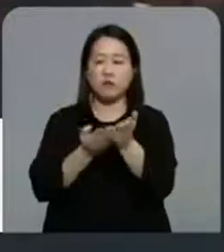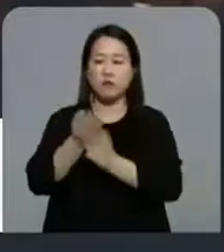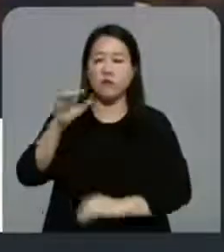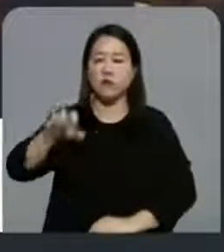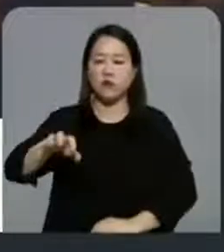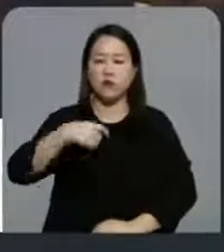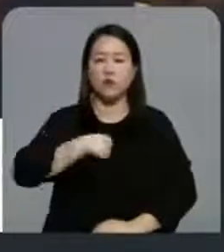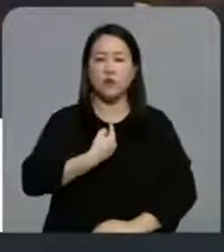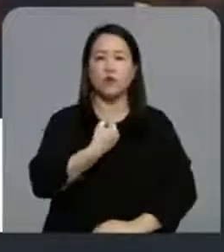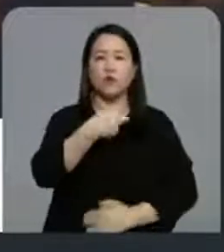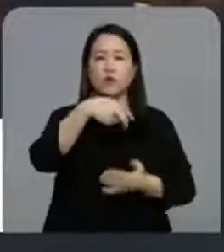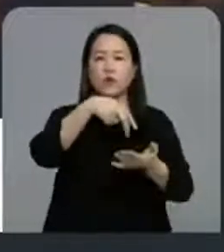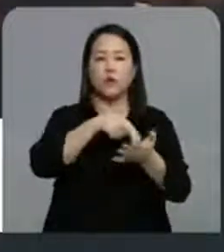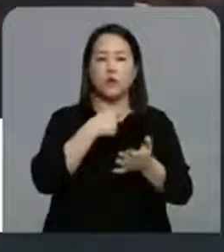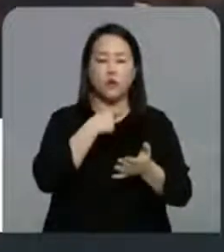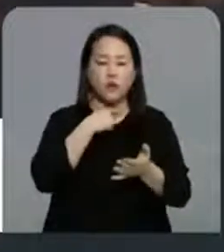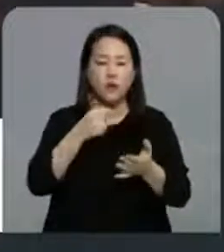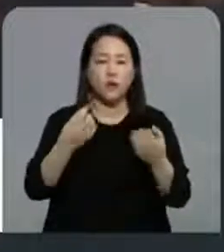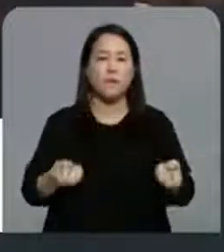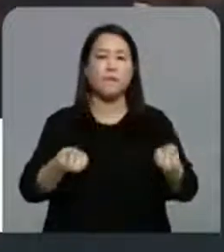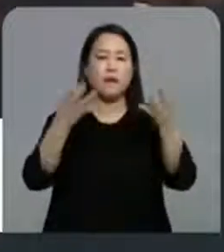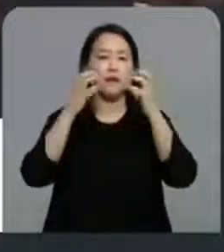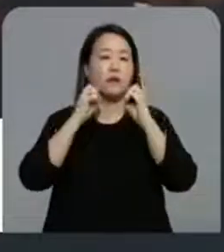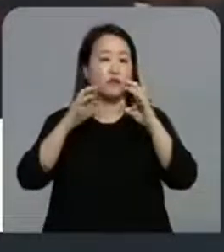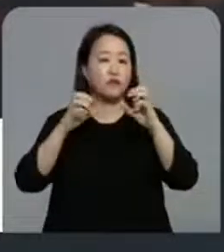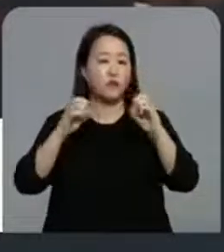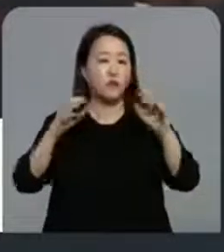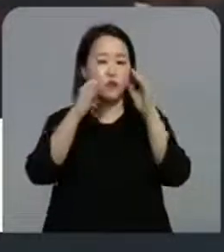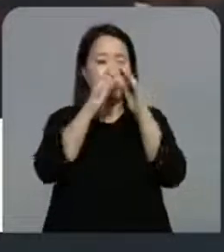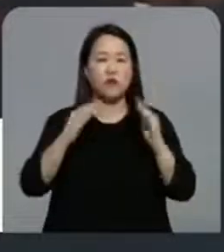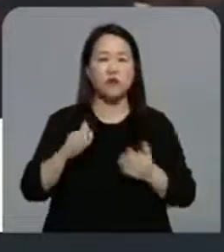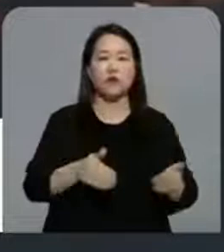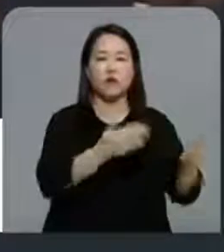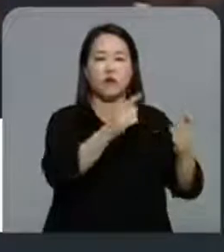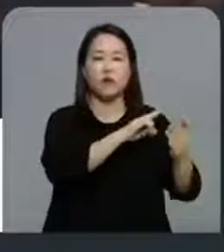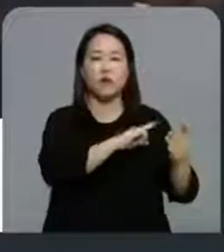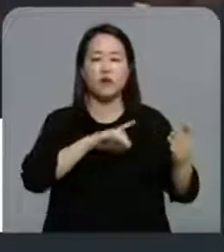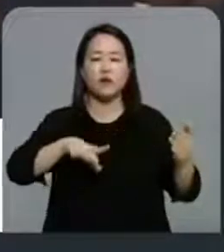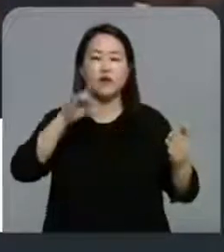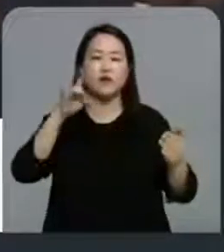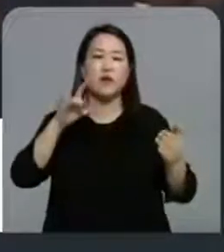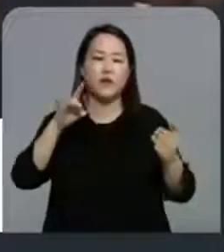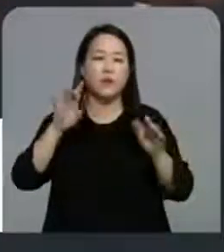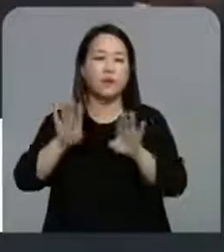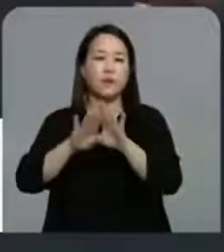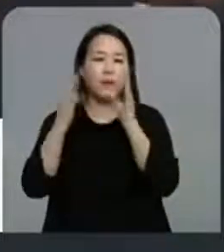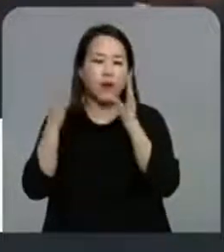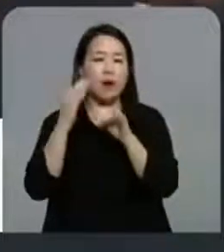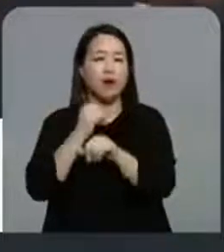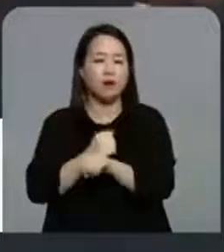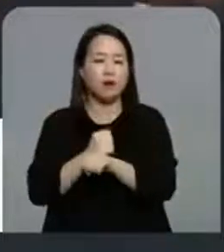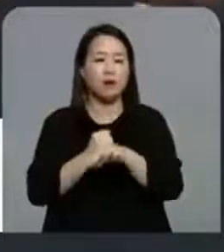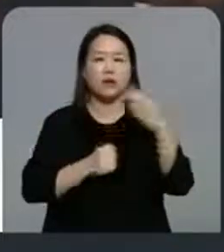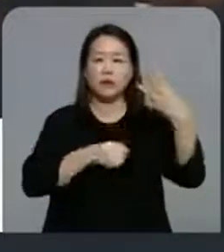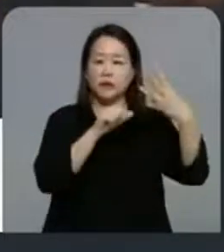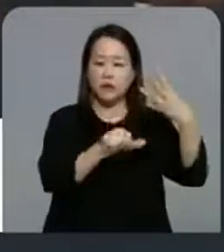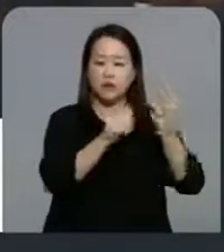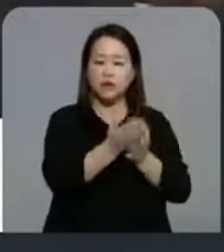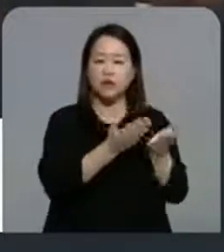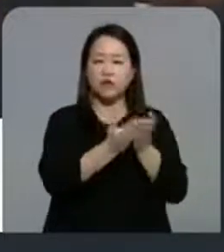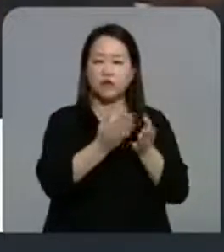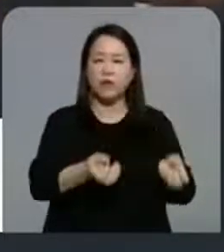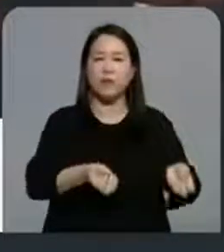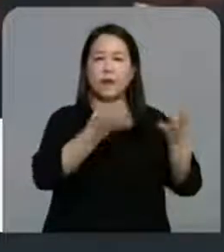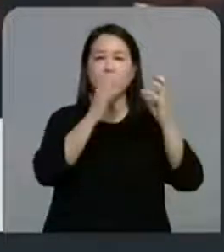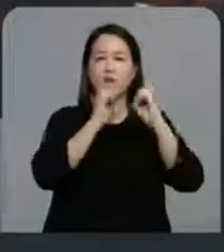독립을 염원하는 만세운동이 호남에서 는 최초로 펼쳐졌는데요 이름 법 군산 3호 만세운동을 주도한 수문 주역